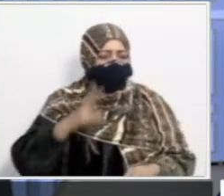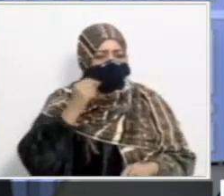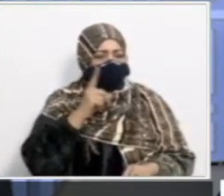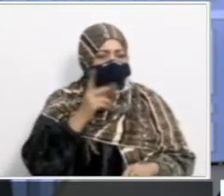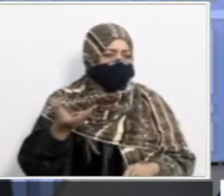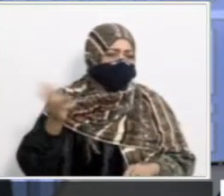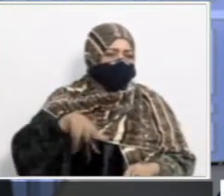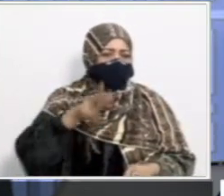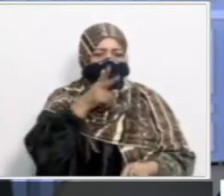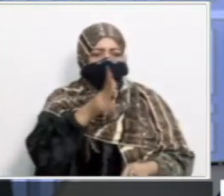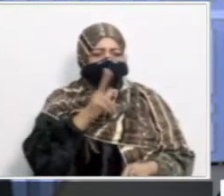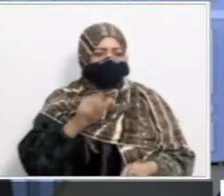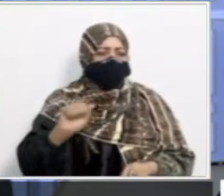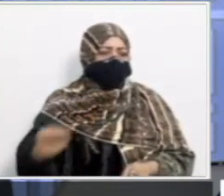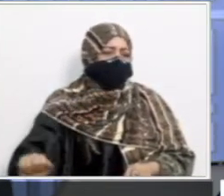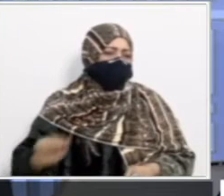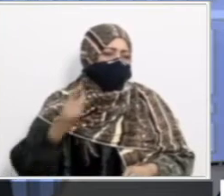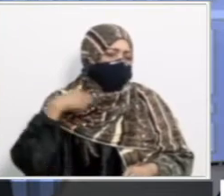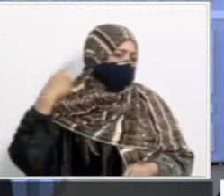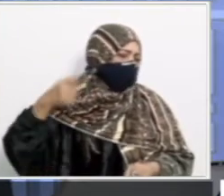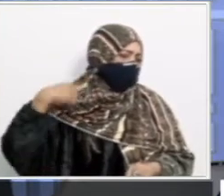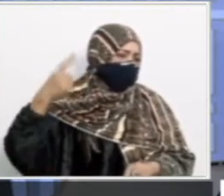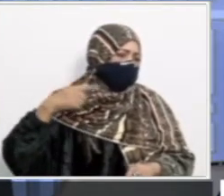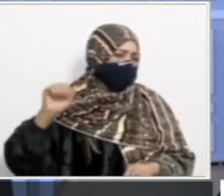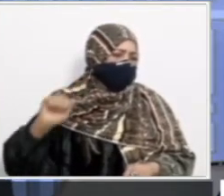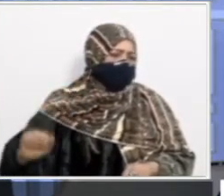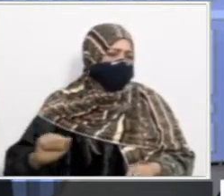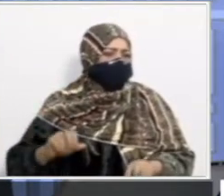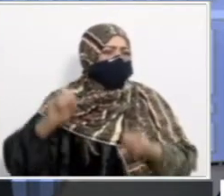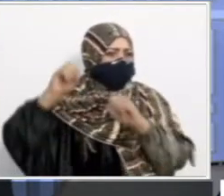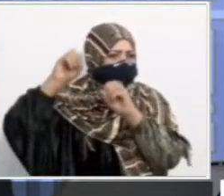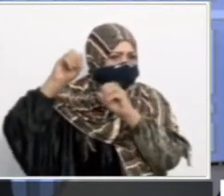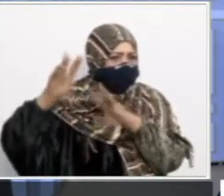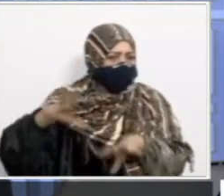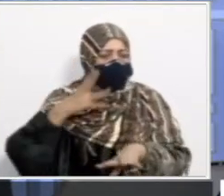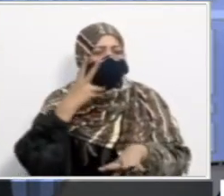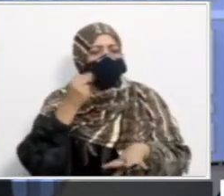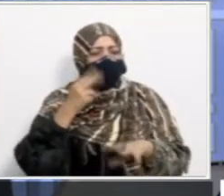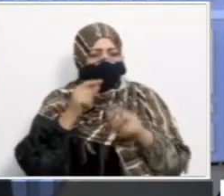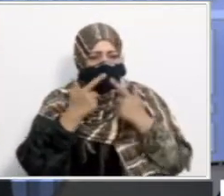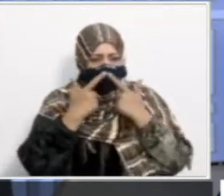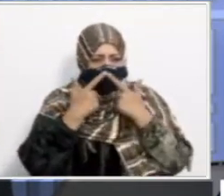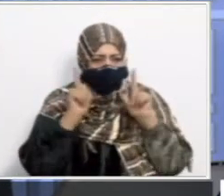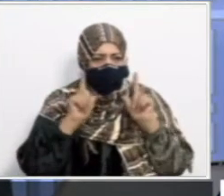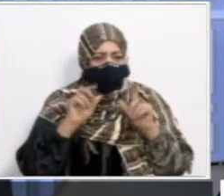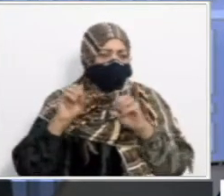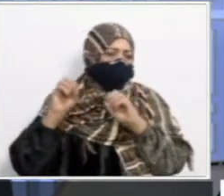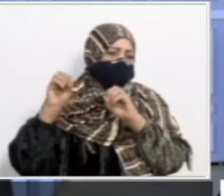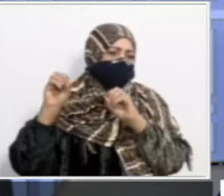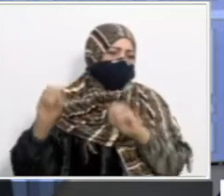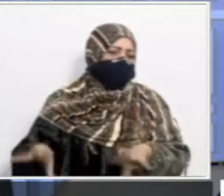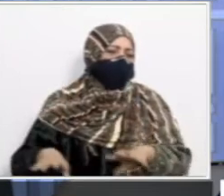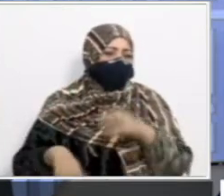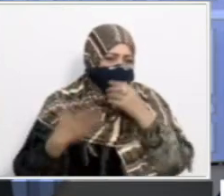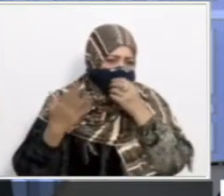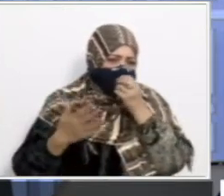يكون يعني بشرى لوالدك بأنه في الجنة بإذن الله تعالى، لأن الجنة فيها يعني الخمر